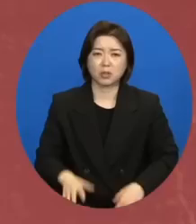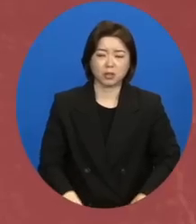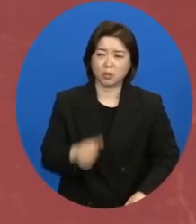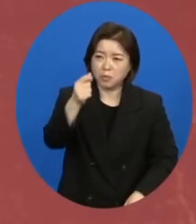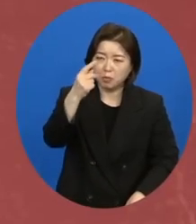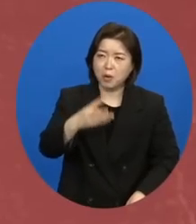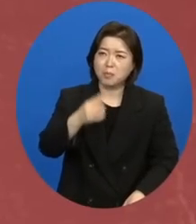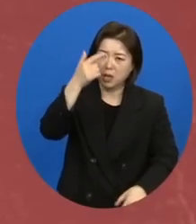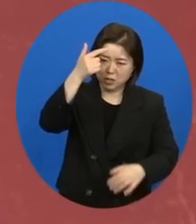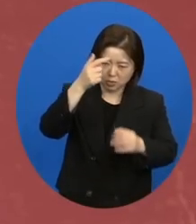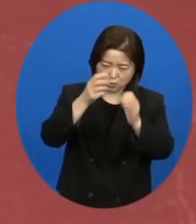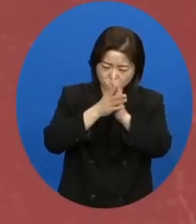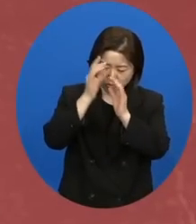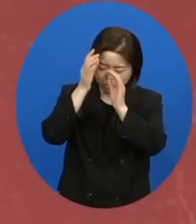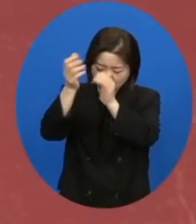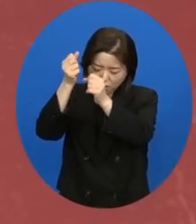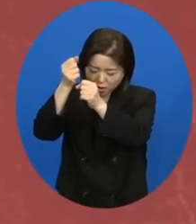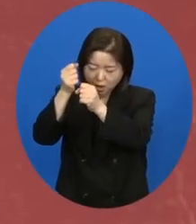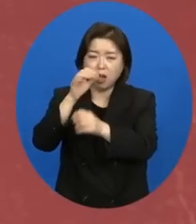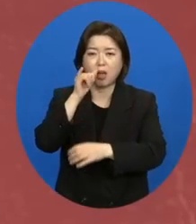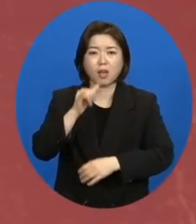여섯 번씩이나 매달려요.